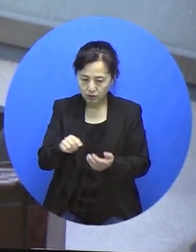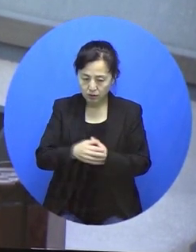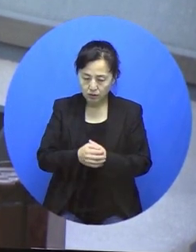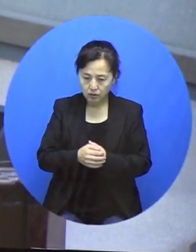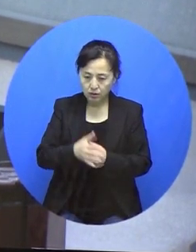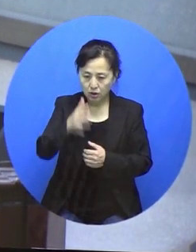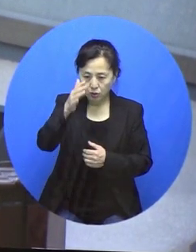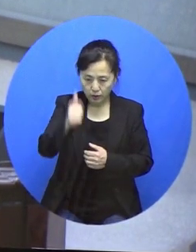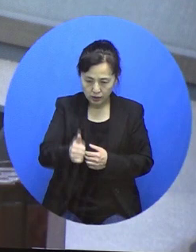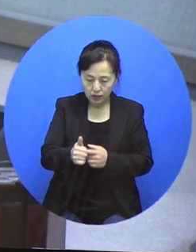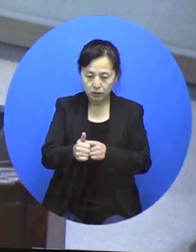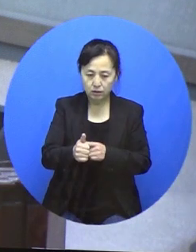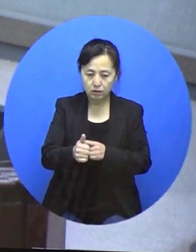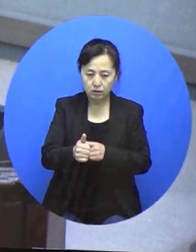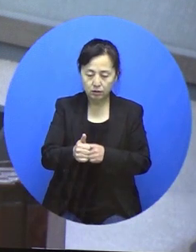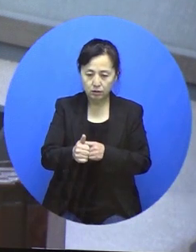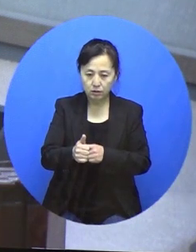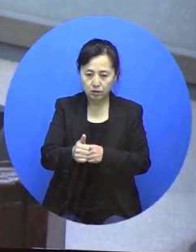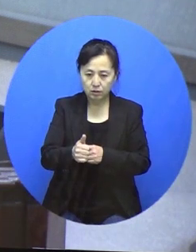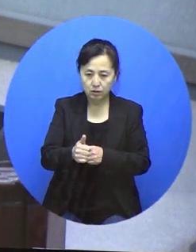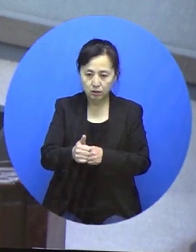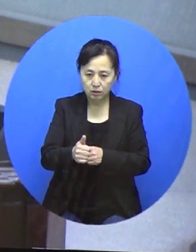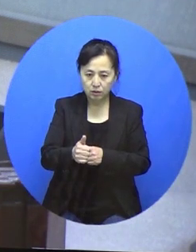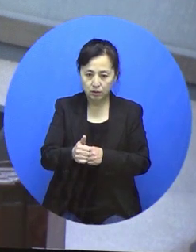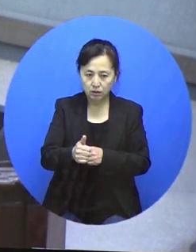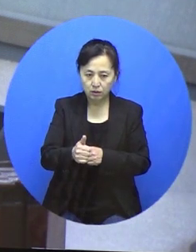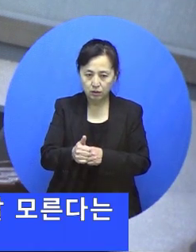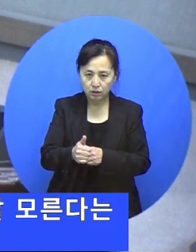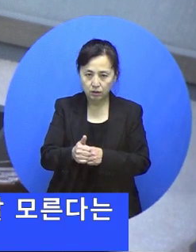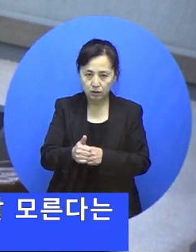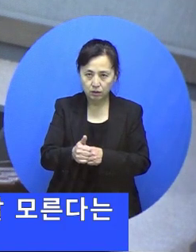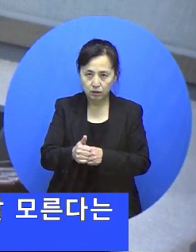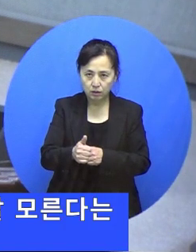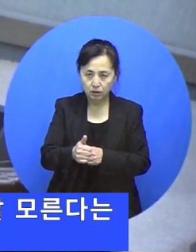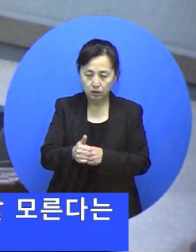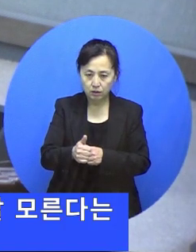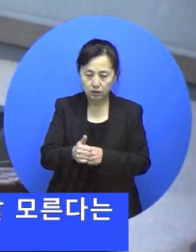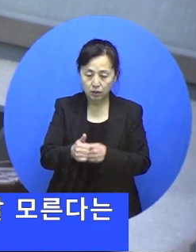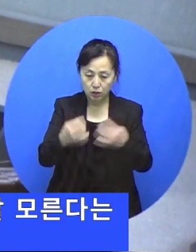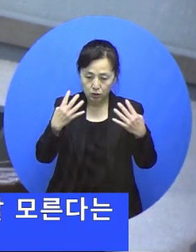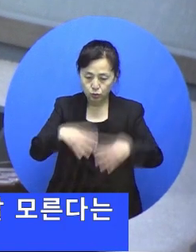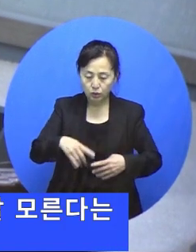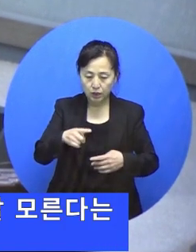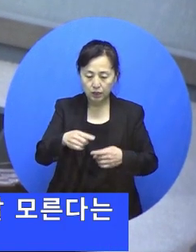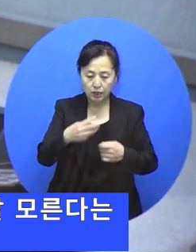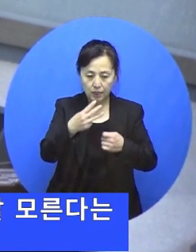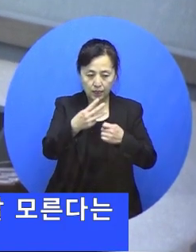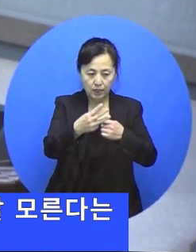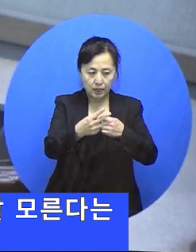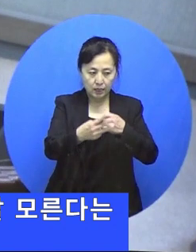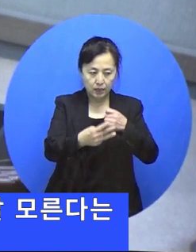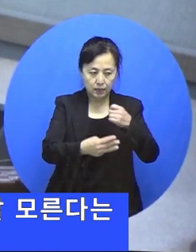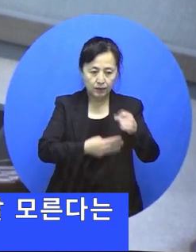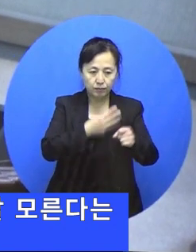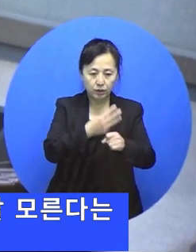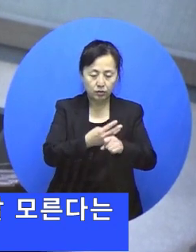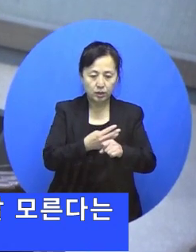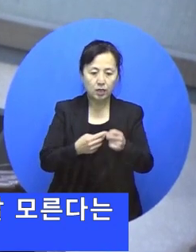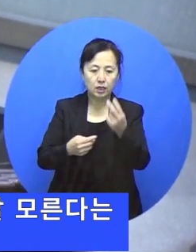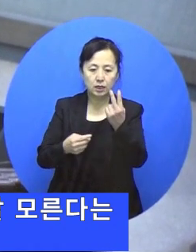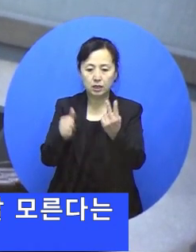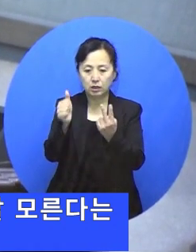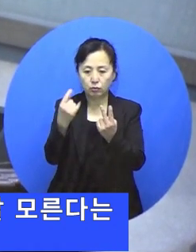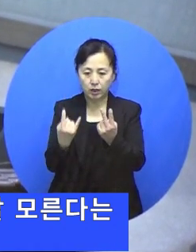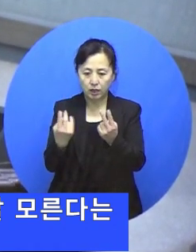대표하며 업무를 총괄하고 임기는 3년으로 하며 2회에 하여 연임할 수 있다. 그리고 공동부회장과 사무총장, 사무국장,